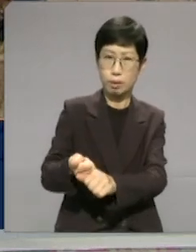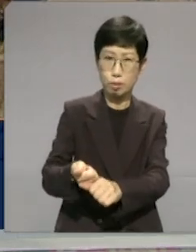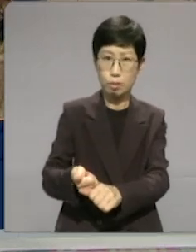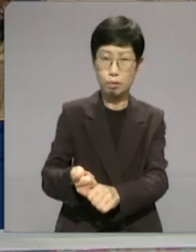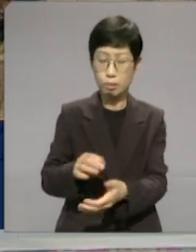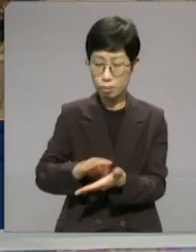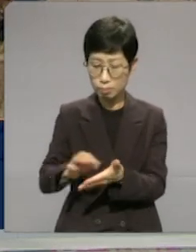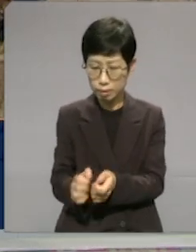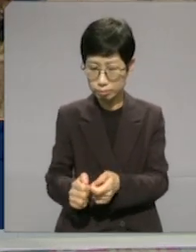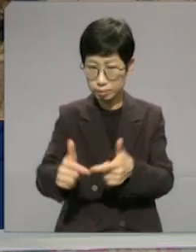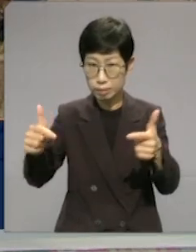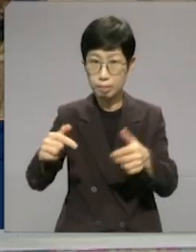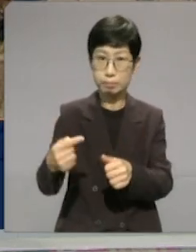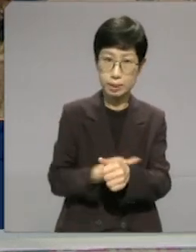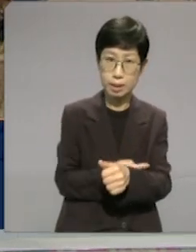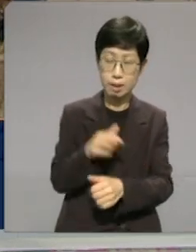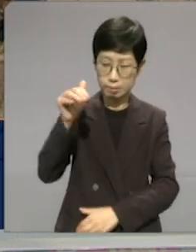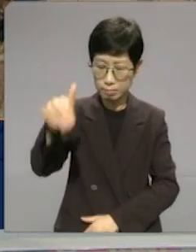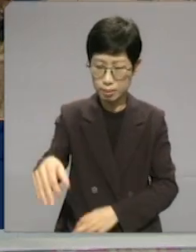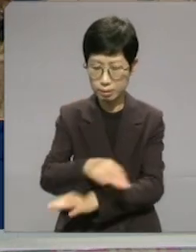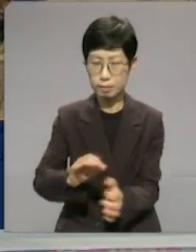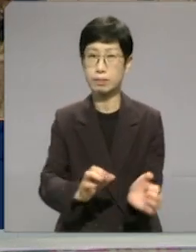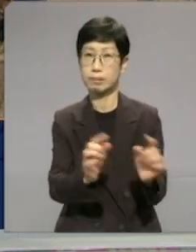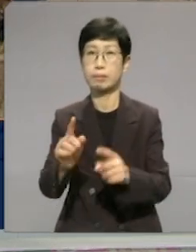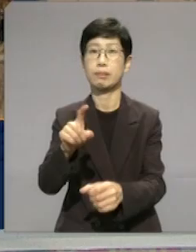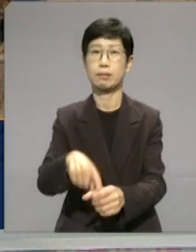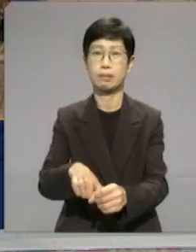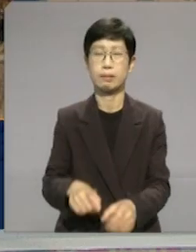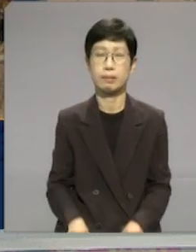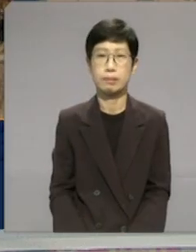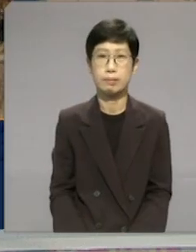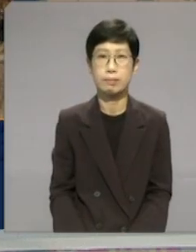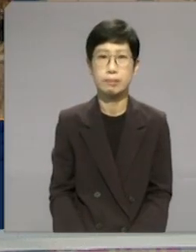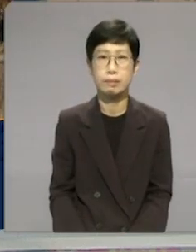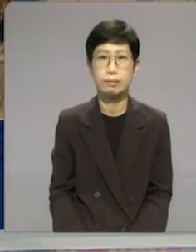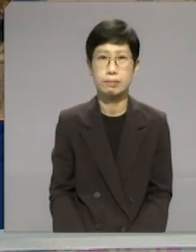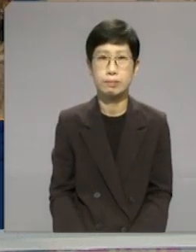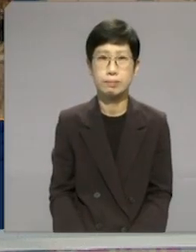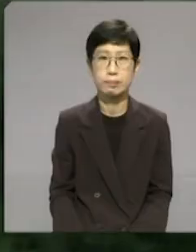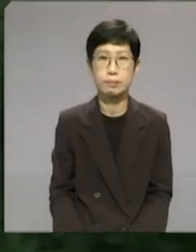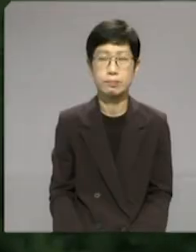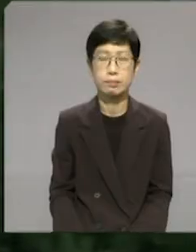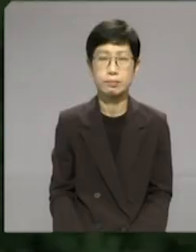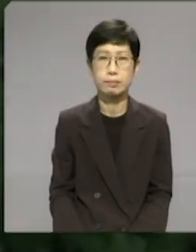살려 침체한 경기를 회복하려는 의도로 읽힙니다. 윤서영 월드리포터입니다.